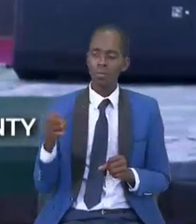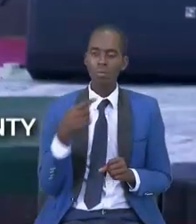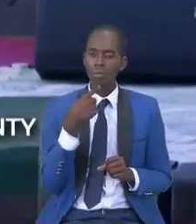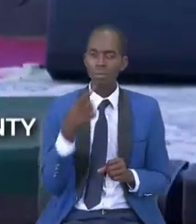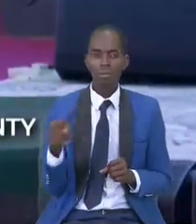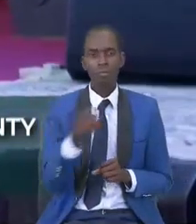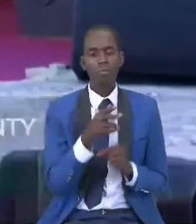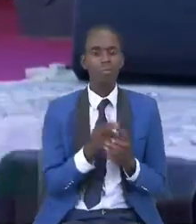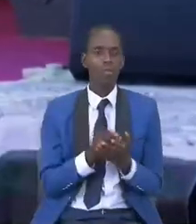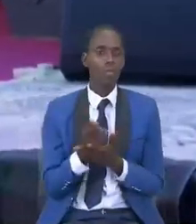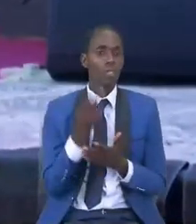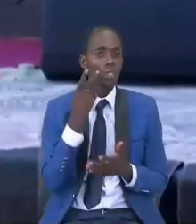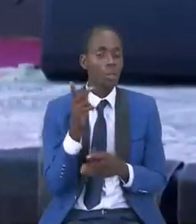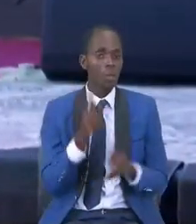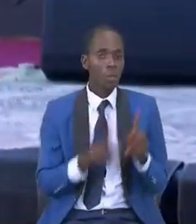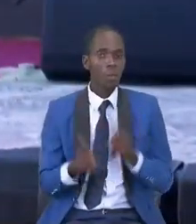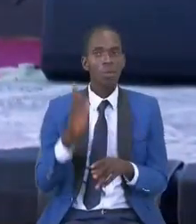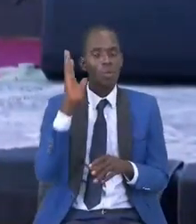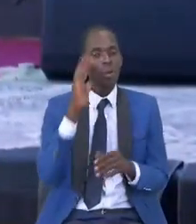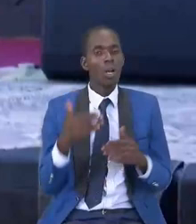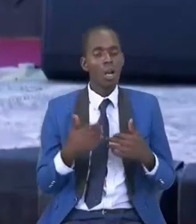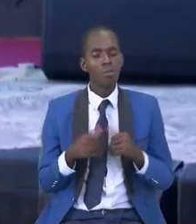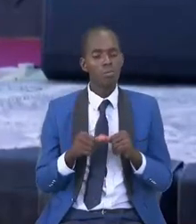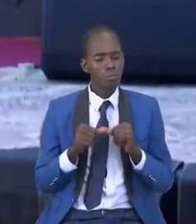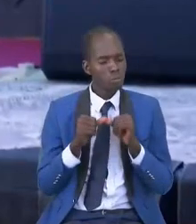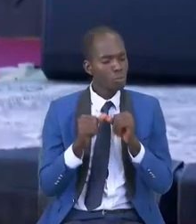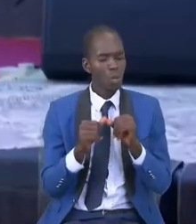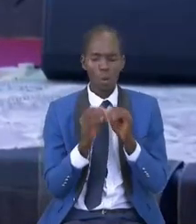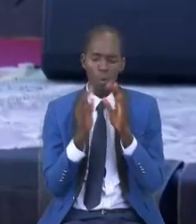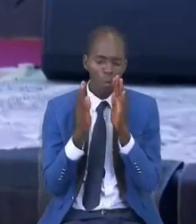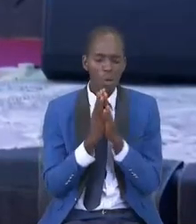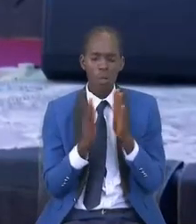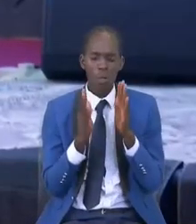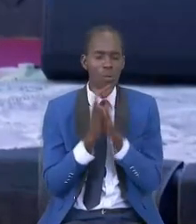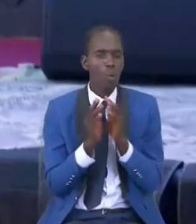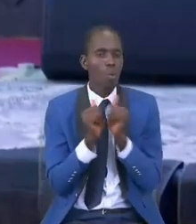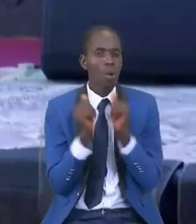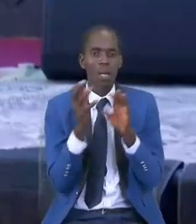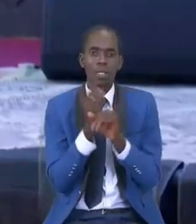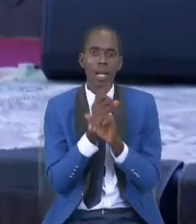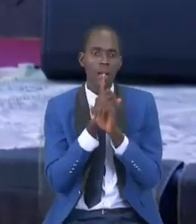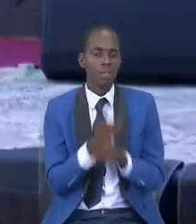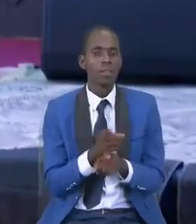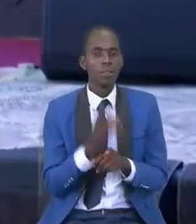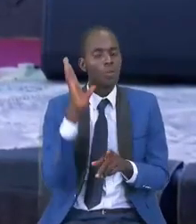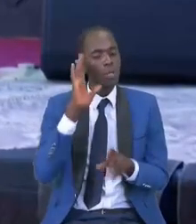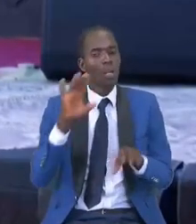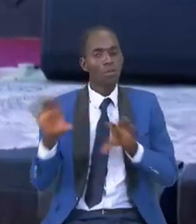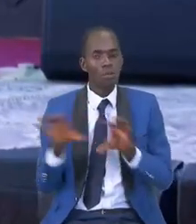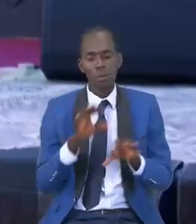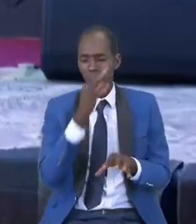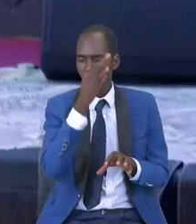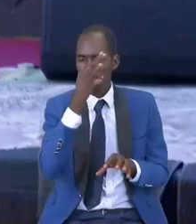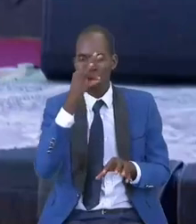gens-là pouvaient continuer à prier. L'exaucement n'est pas vrai. Ils pouvaient continuer à jeûner, jeûne sec